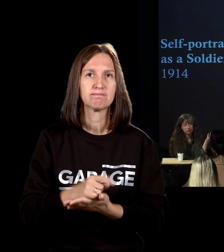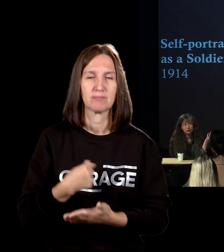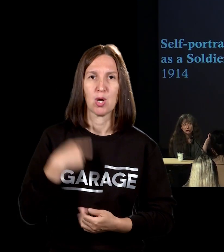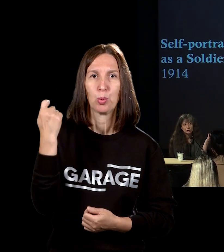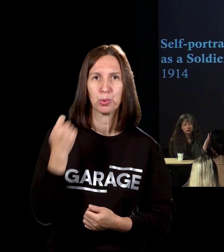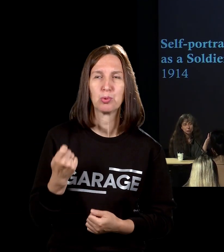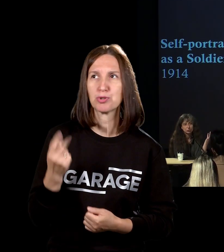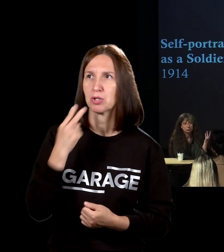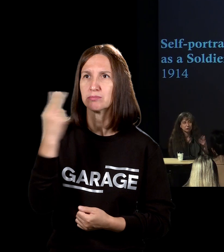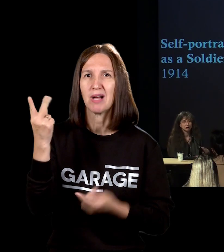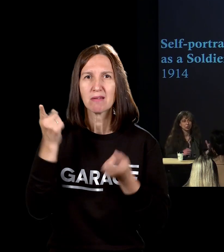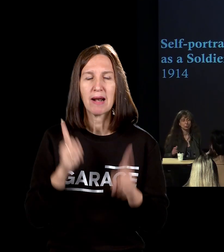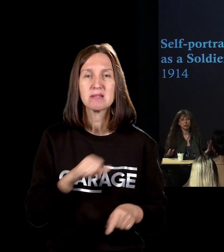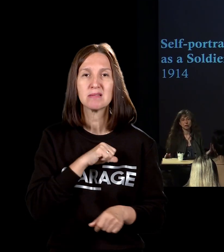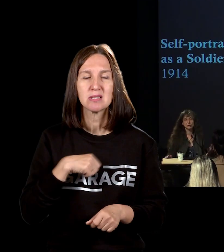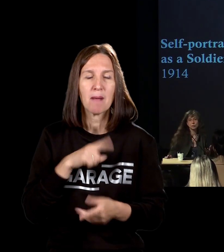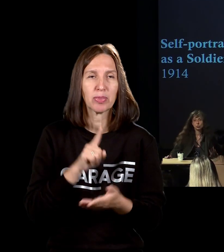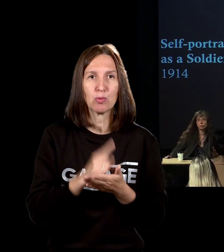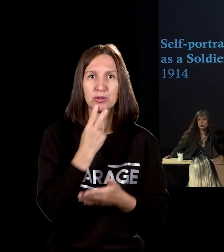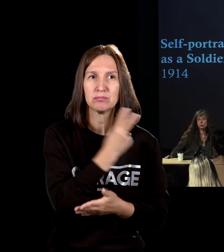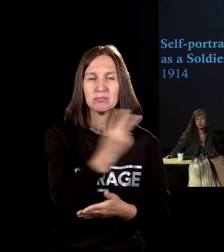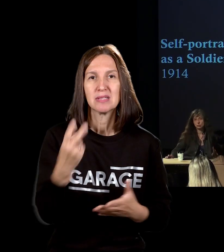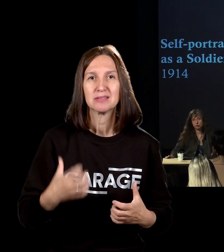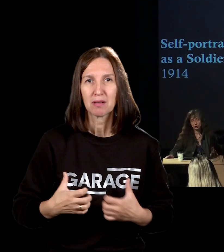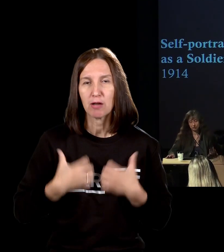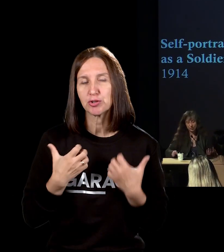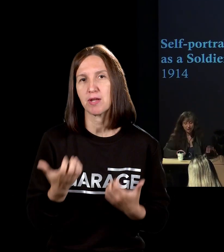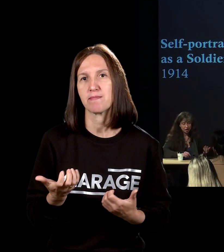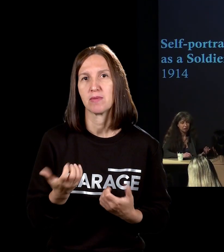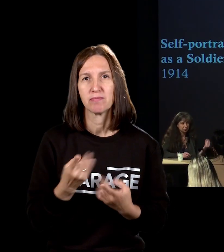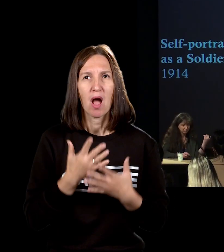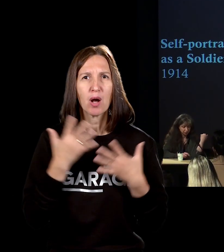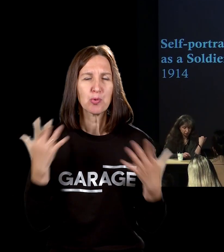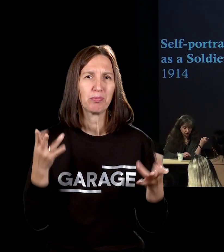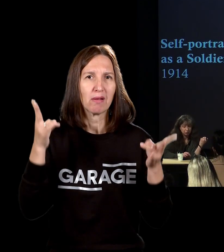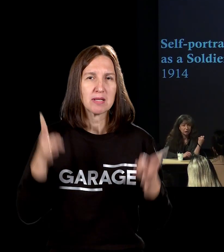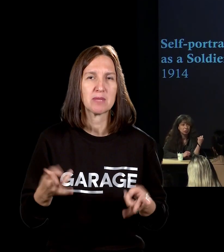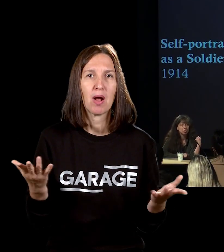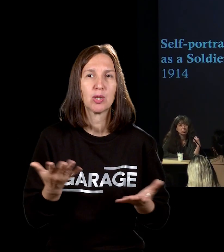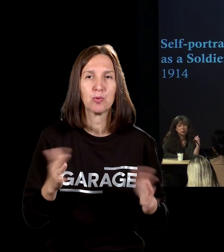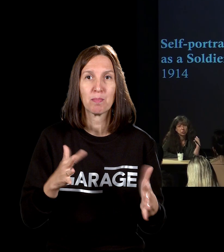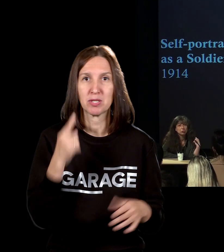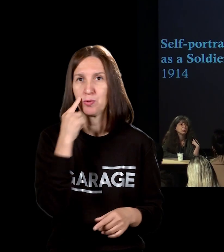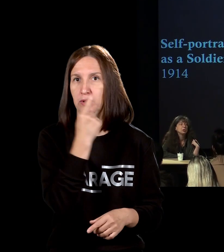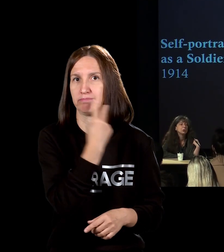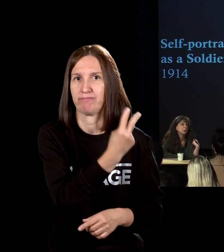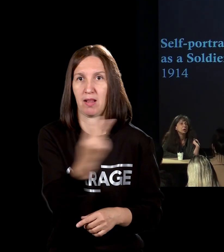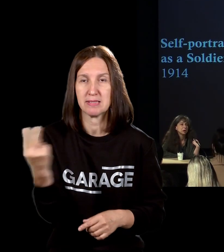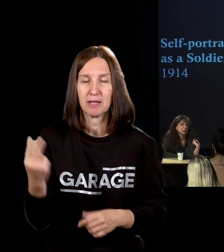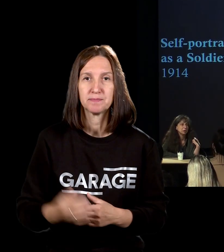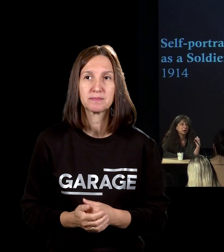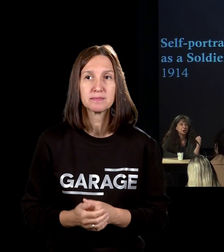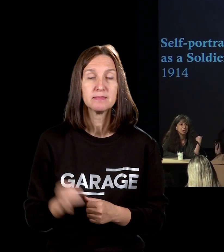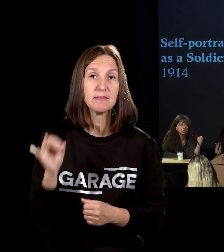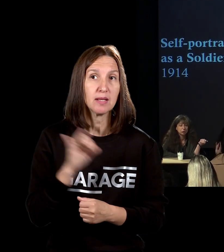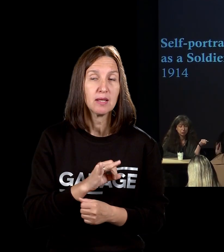самое страшное, самый вот этот огромный катаклизм, который происходит на его глазах. А во время, как бы, и он проходит всю эту войну до